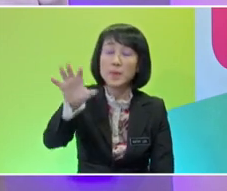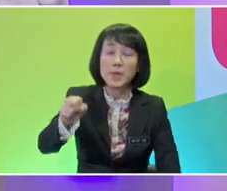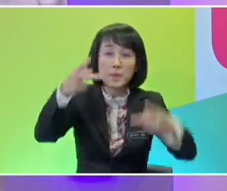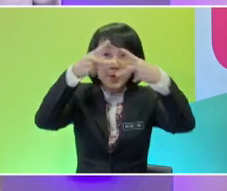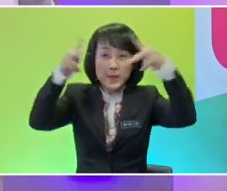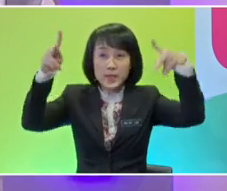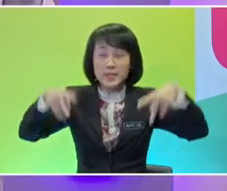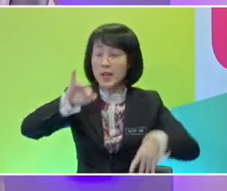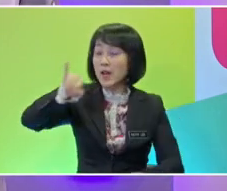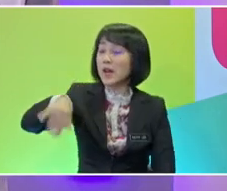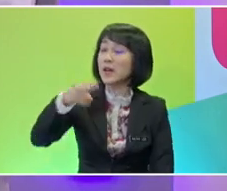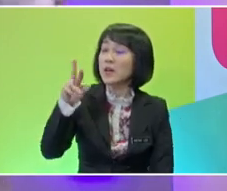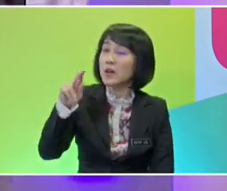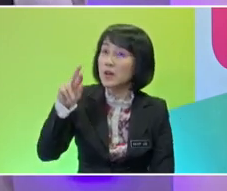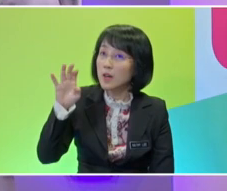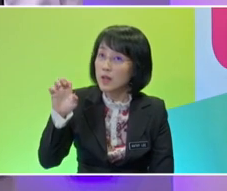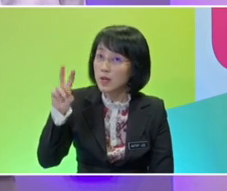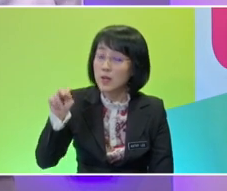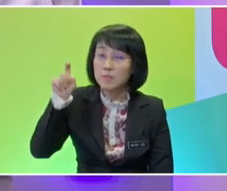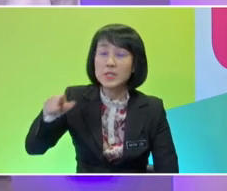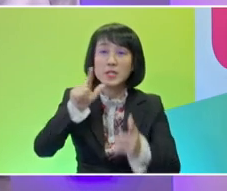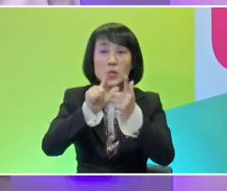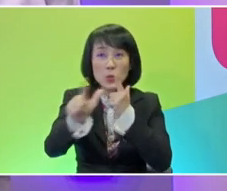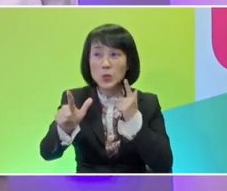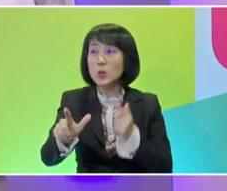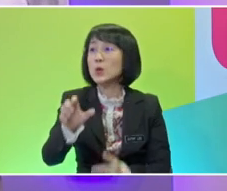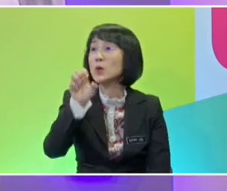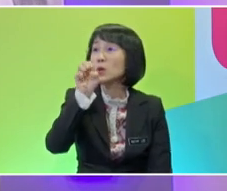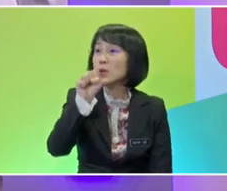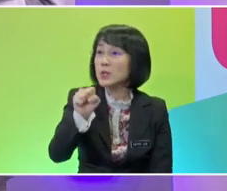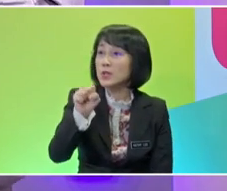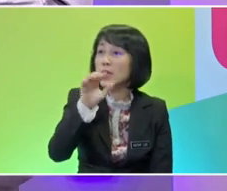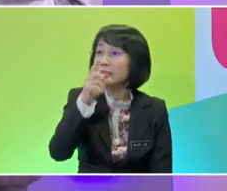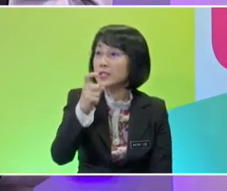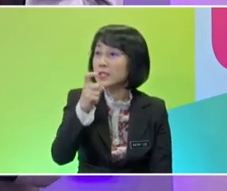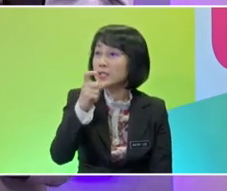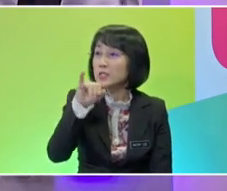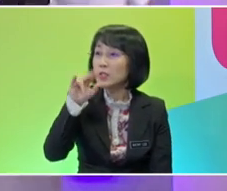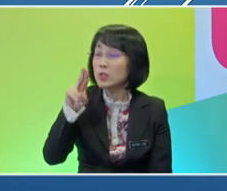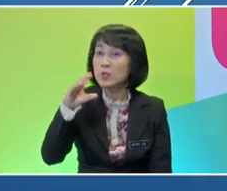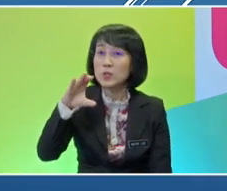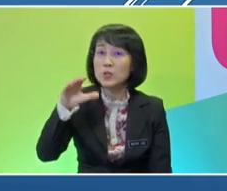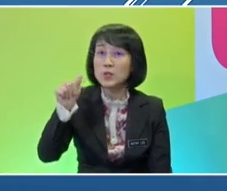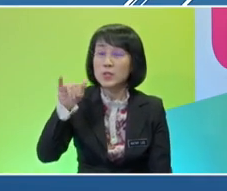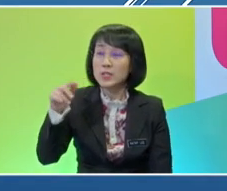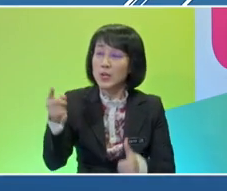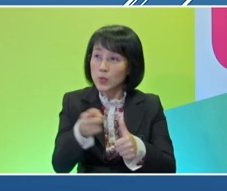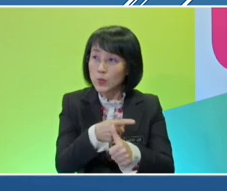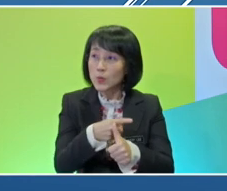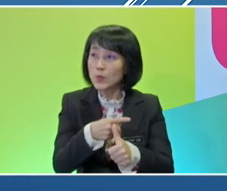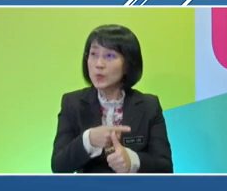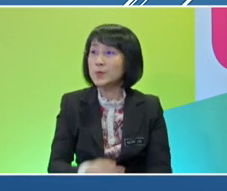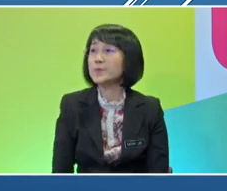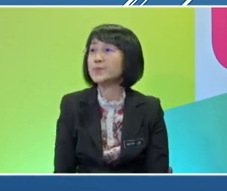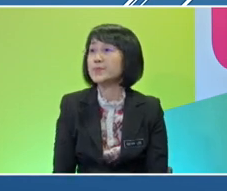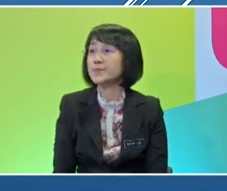dia perlu lulus dizucay baru dibeli ambil juren Oke kemudian diadakan tiga tahun sekali masuk ya